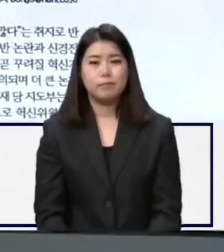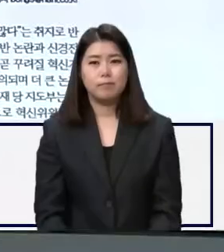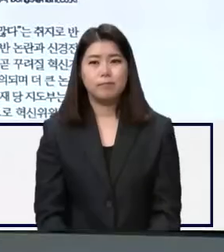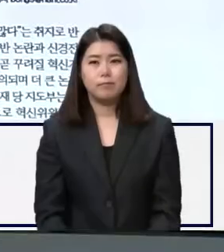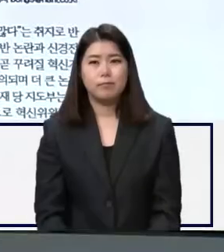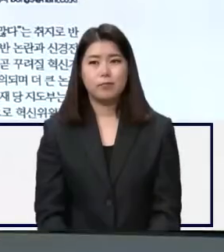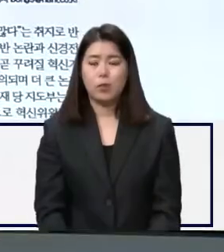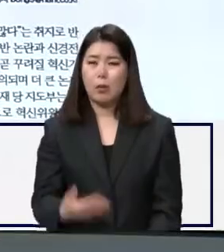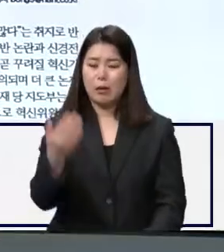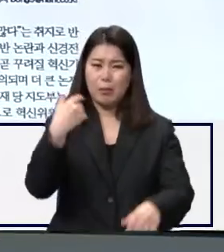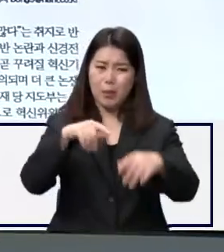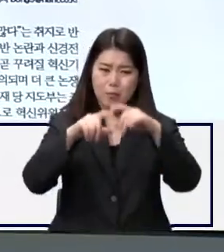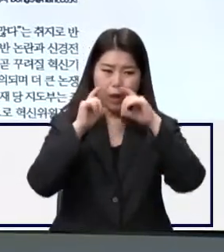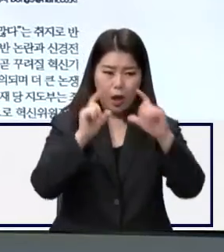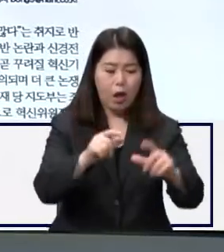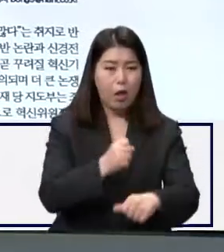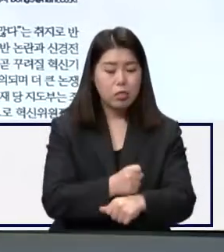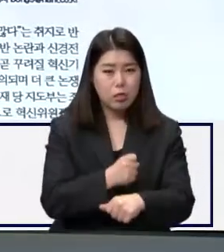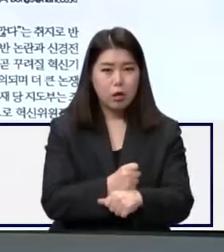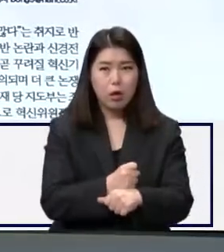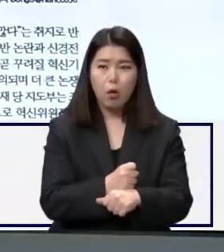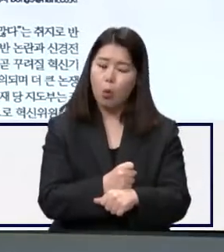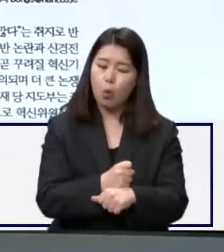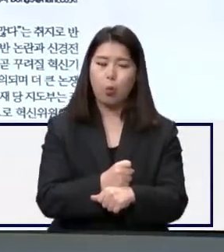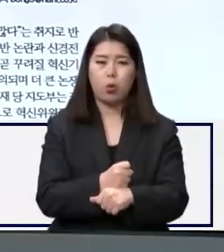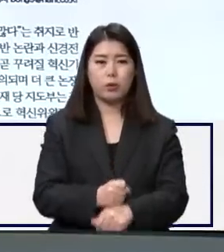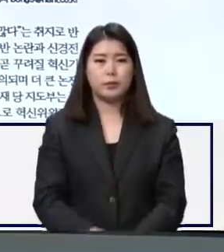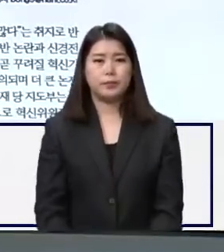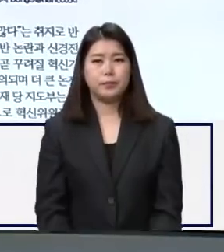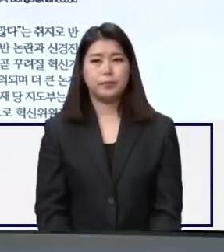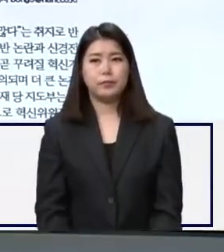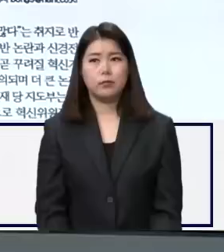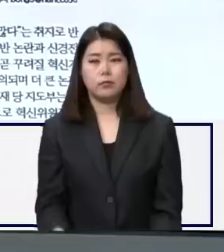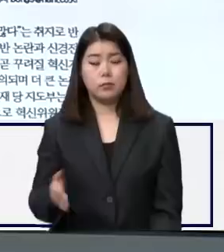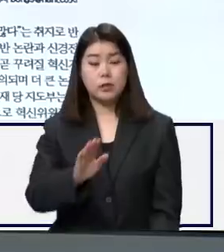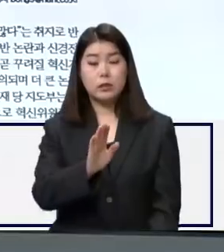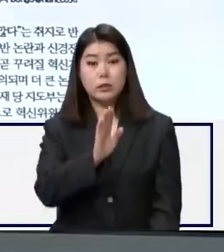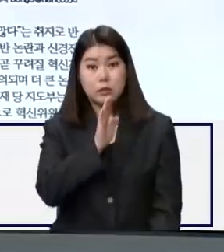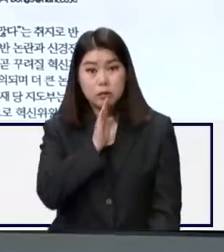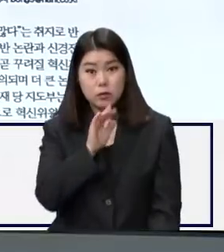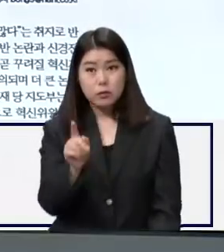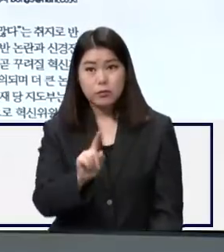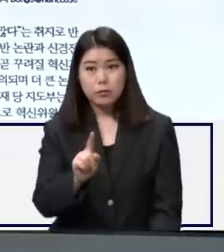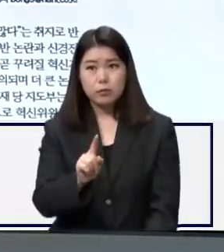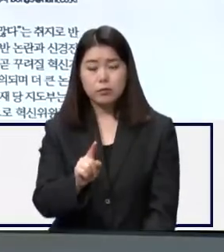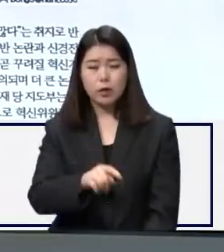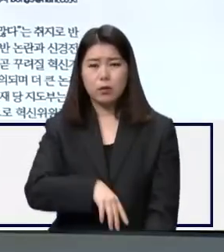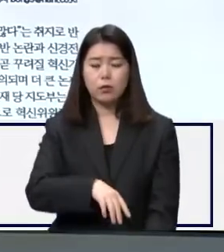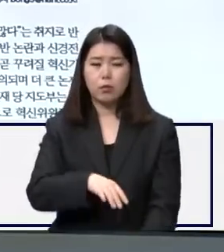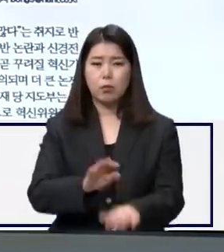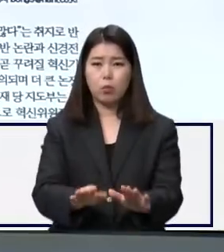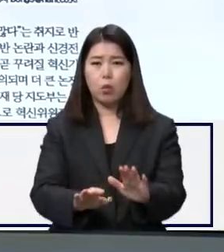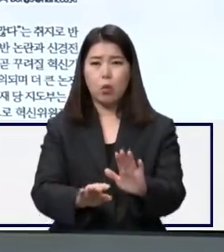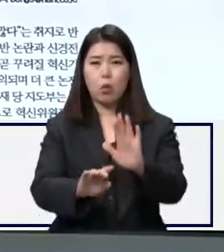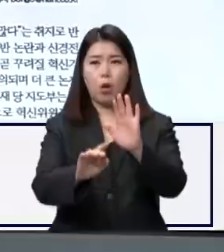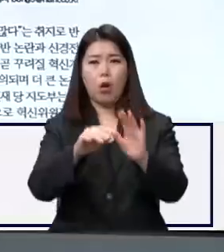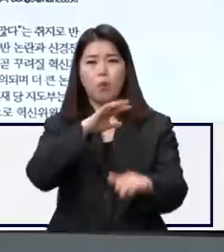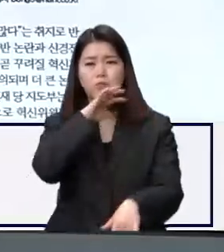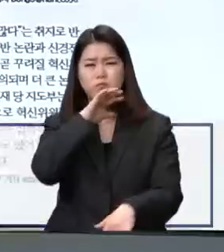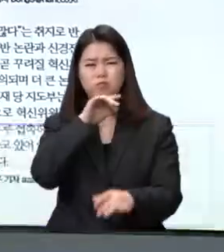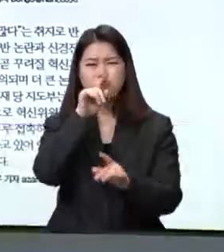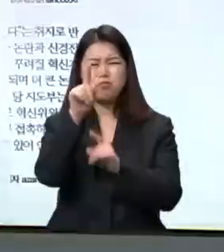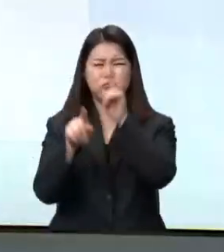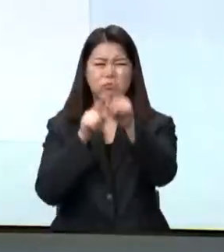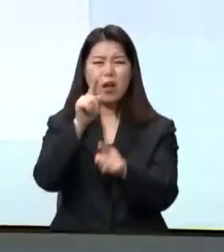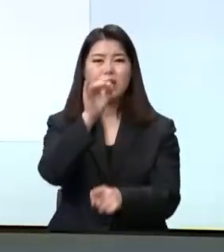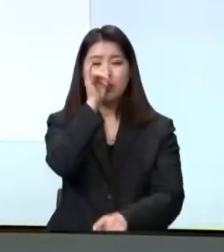선전포고다 이원호 의원에 대한 선전포고다라는 얘기까지 나왔 같은데 실제로 그래서 청원이 또 올라왔습니다 무슨